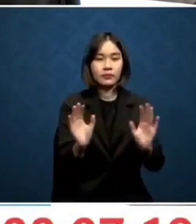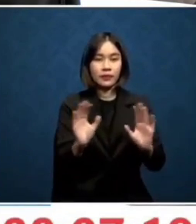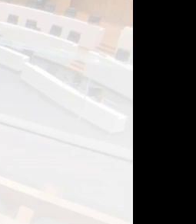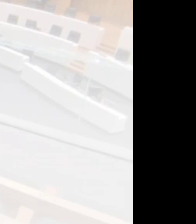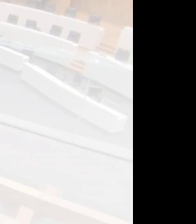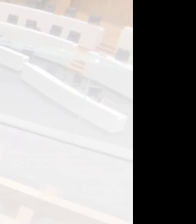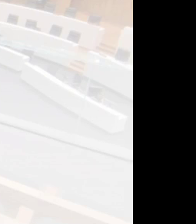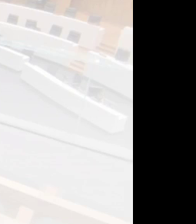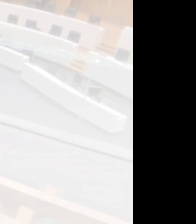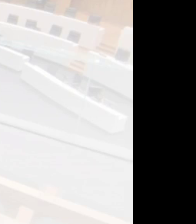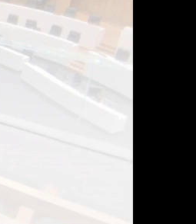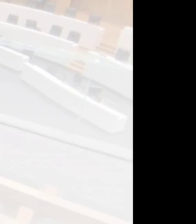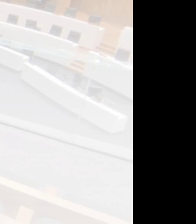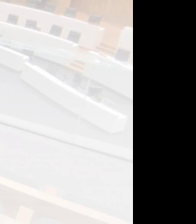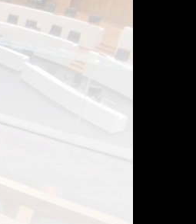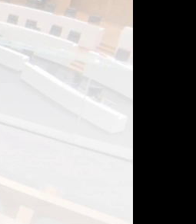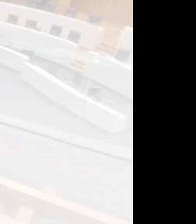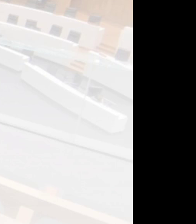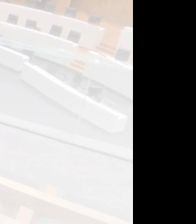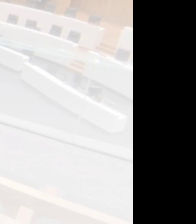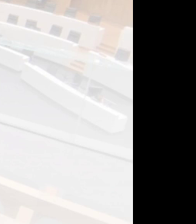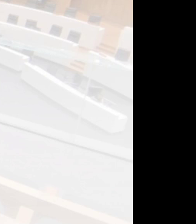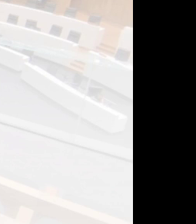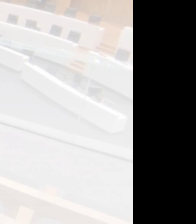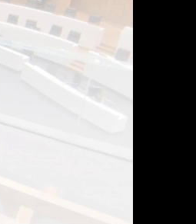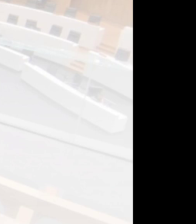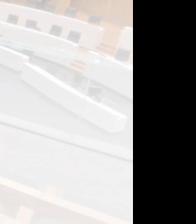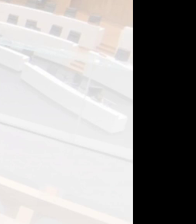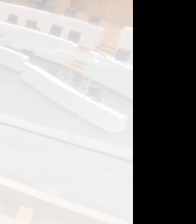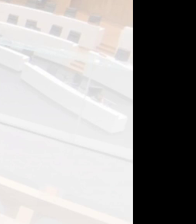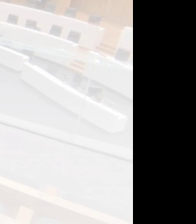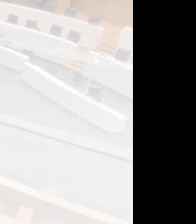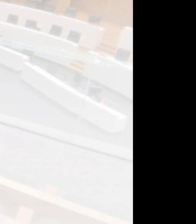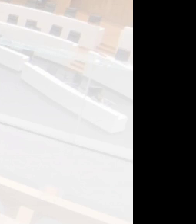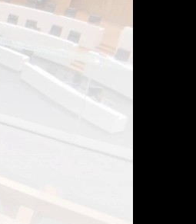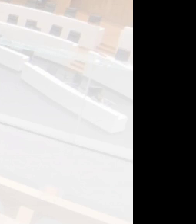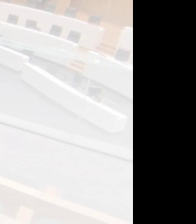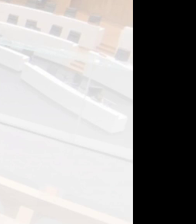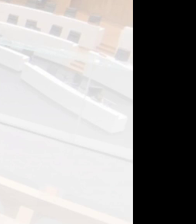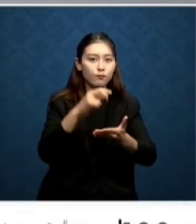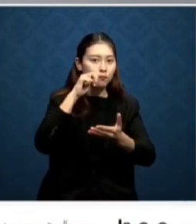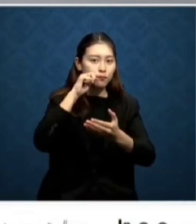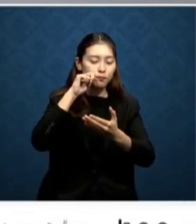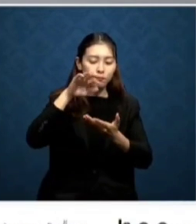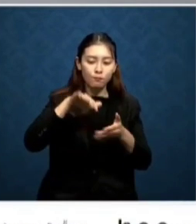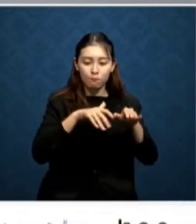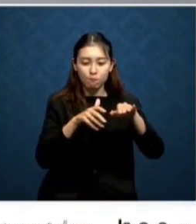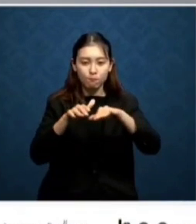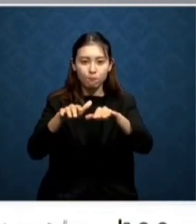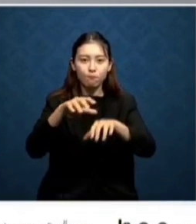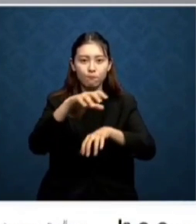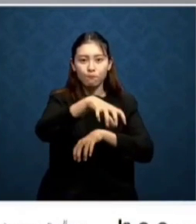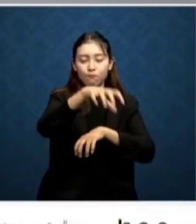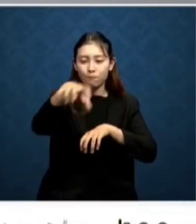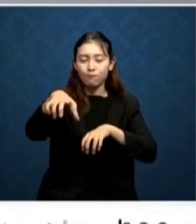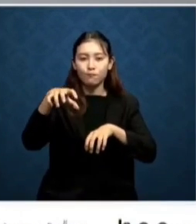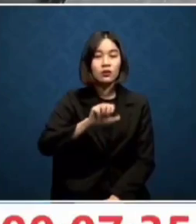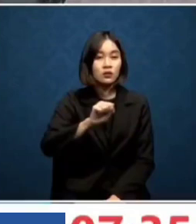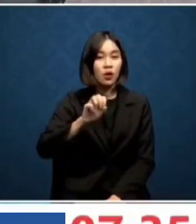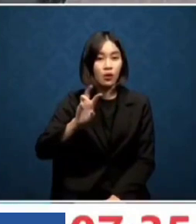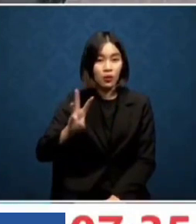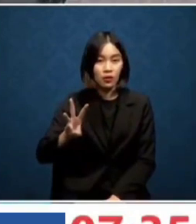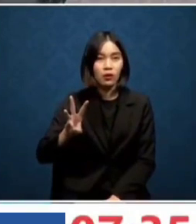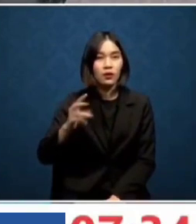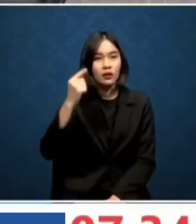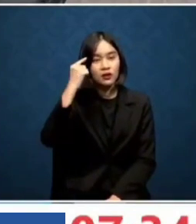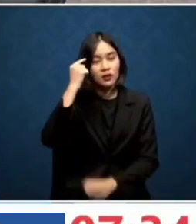โดยทประชุเหชอบให้ตั้งคณะกรมธิการสามัจำนน 30 คนกำหนดเวลาการนเนินงาน 10 วันต่มาไปการพจารณายะติเรื่อง